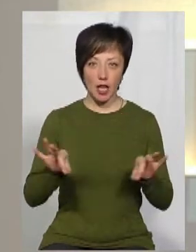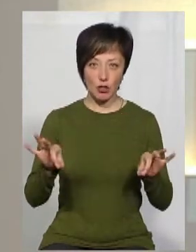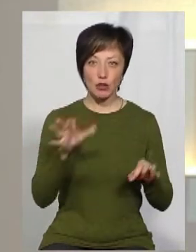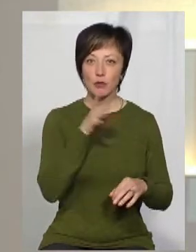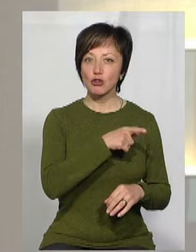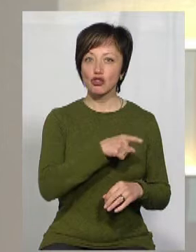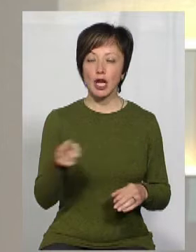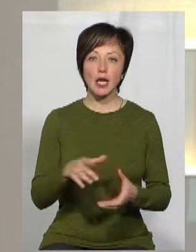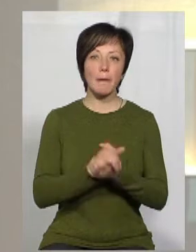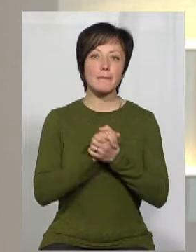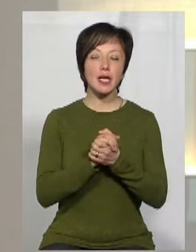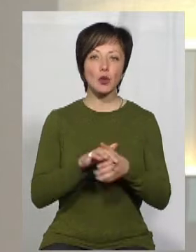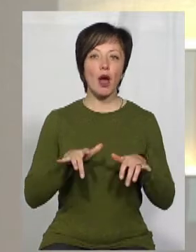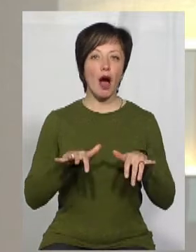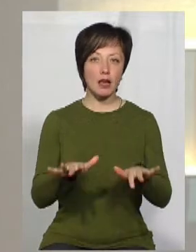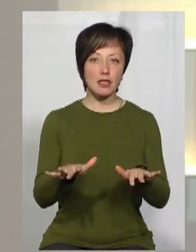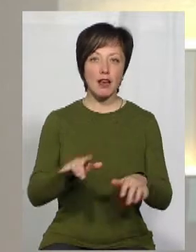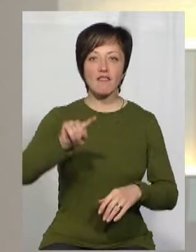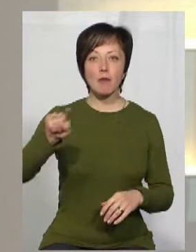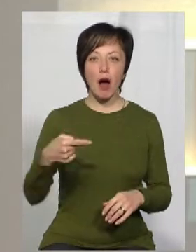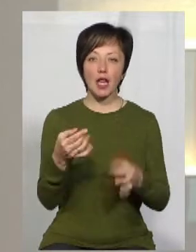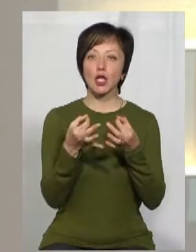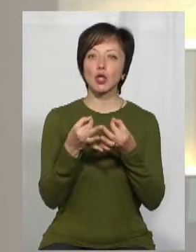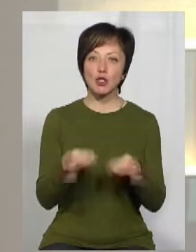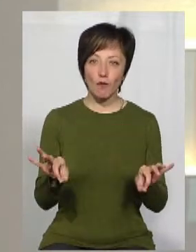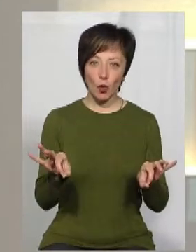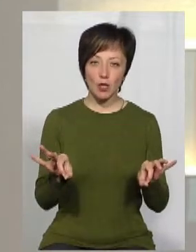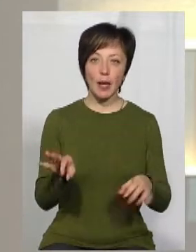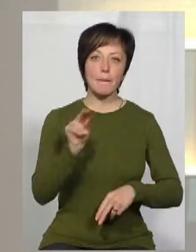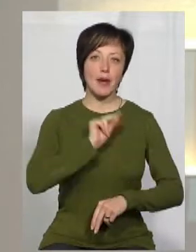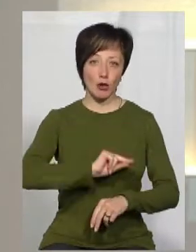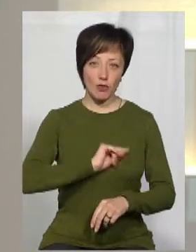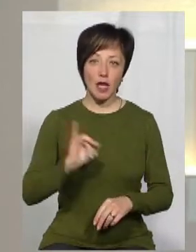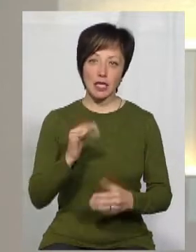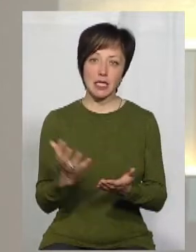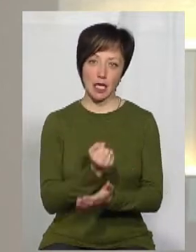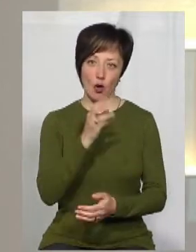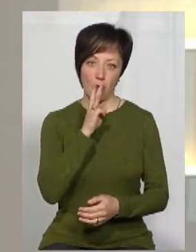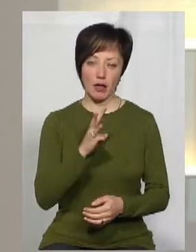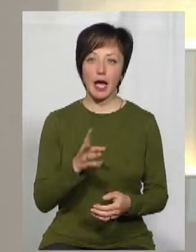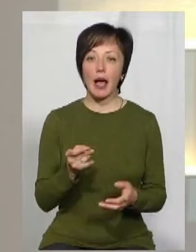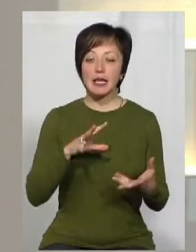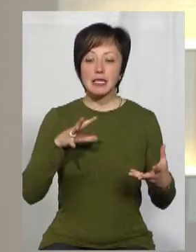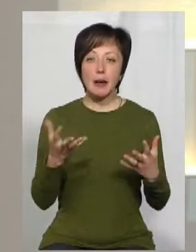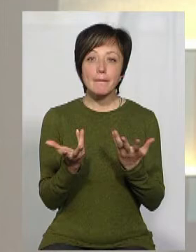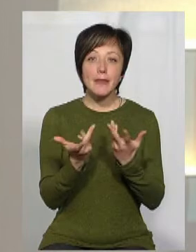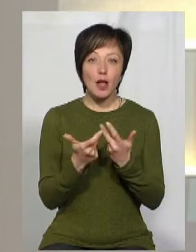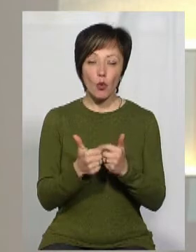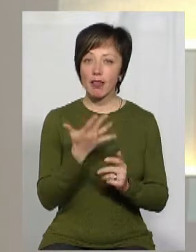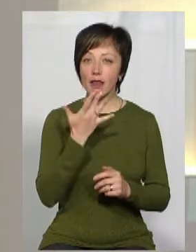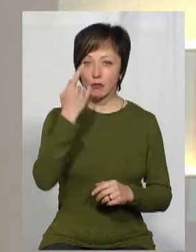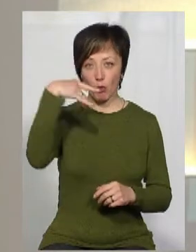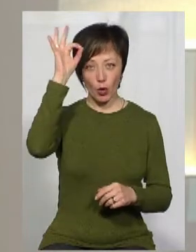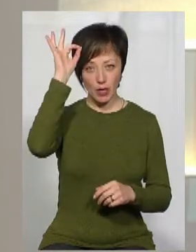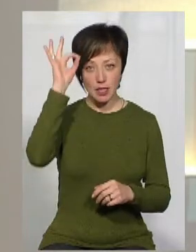Незалежності під час мирної акції. Вимагали дозволити їм працювати і заробляти. За підрахунками